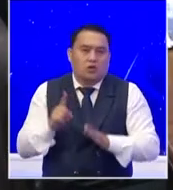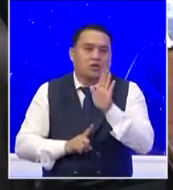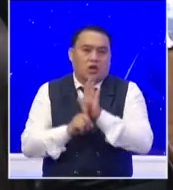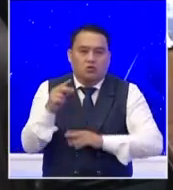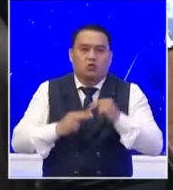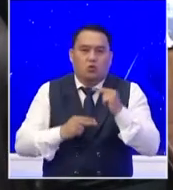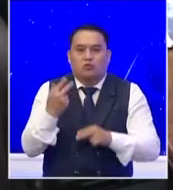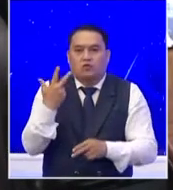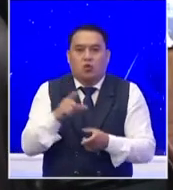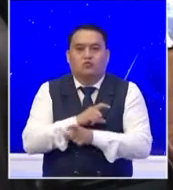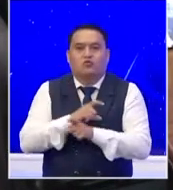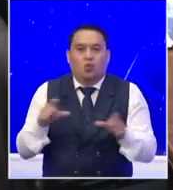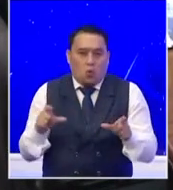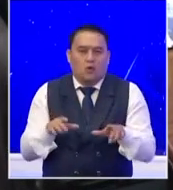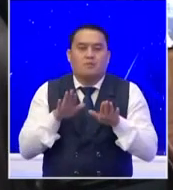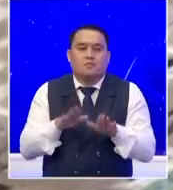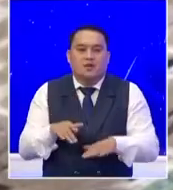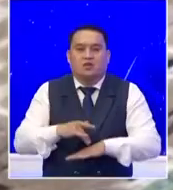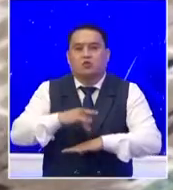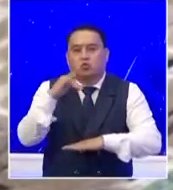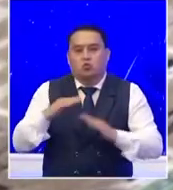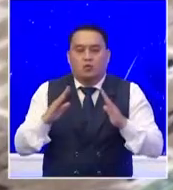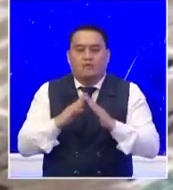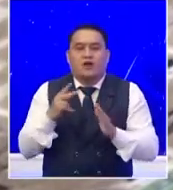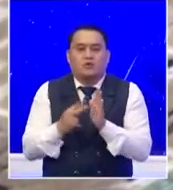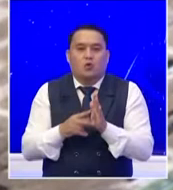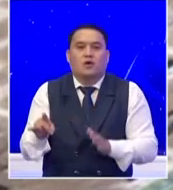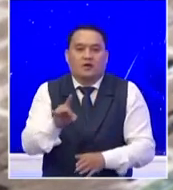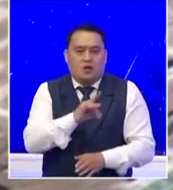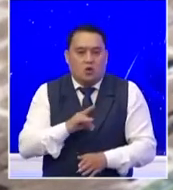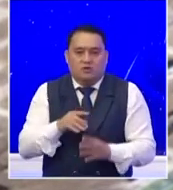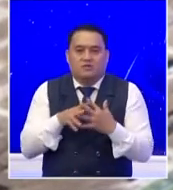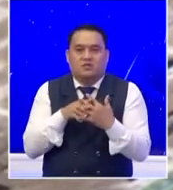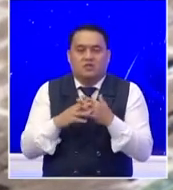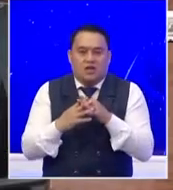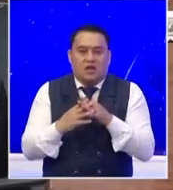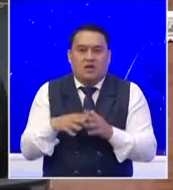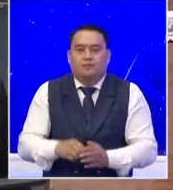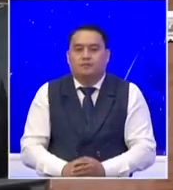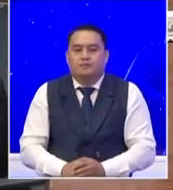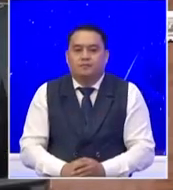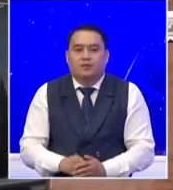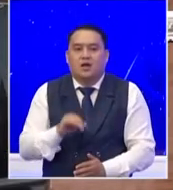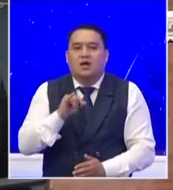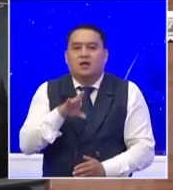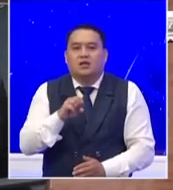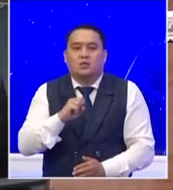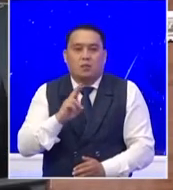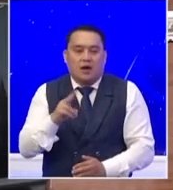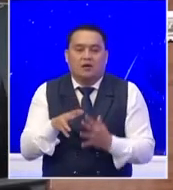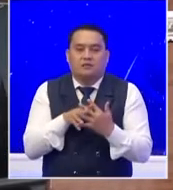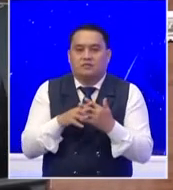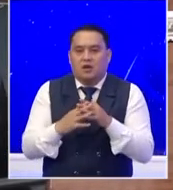строительство трех школ. Расположатся они в коттеджном городке, в 8-м микрорайоне и в селе Энтымак. В селе Энтымак.